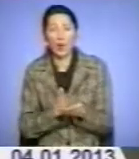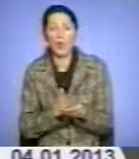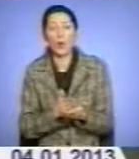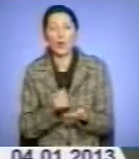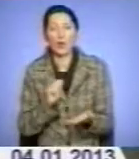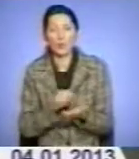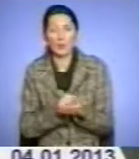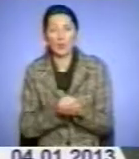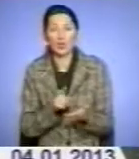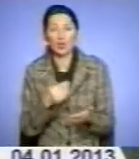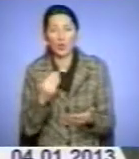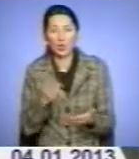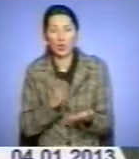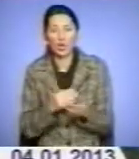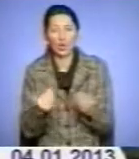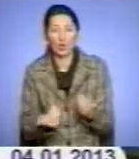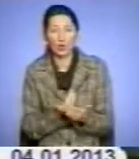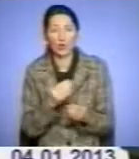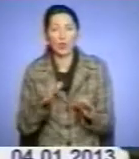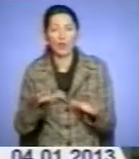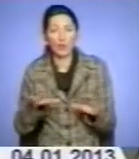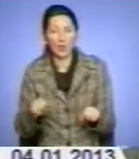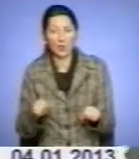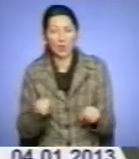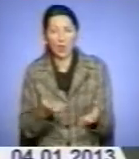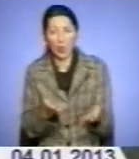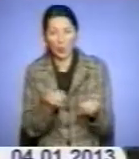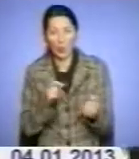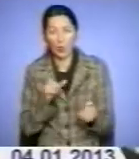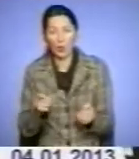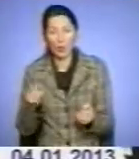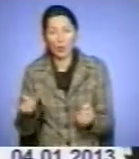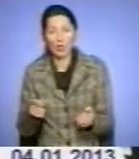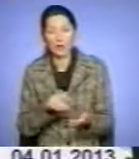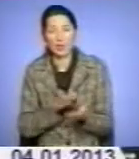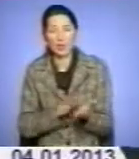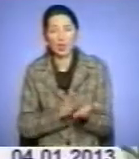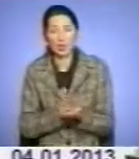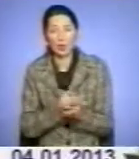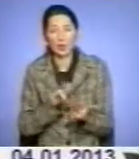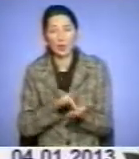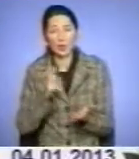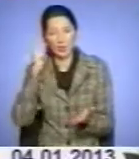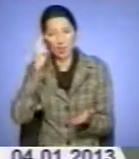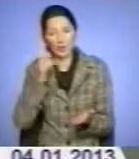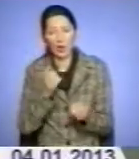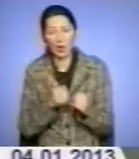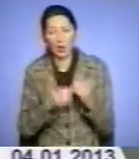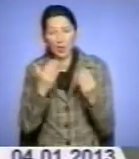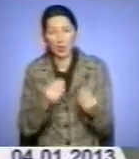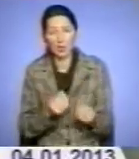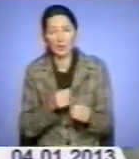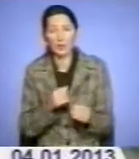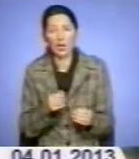новий власник і більше нікуди не звертається. Прийом громадян в реєстраційній службі міста Києва відбувається щодня з 9 до 18. А всю